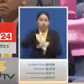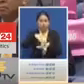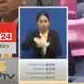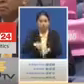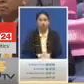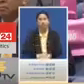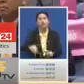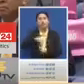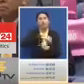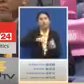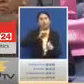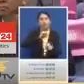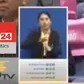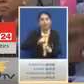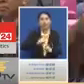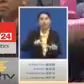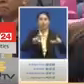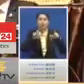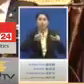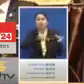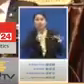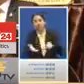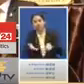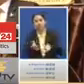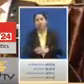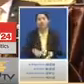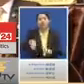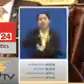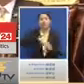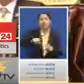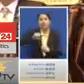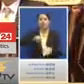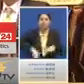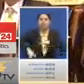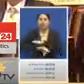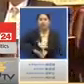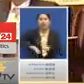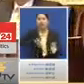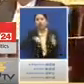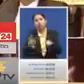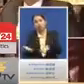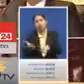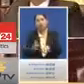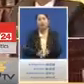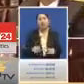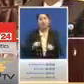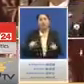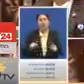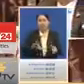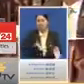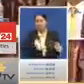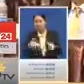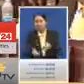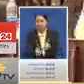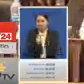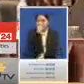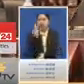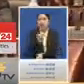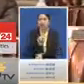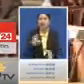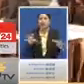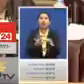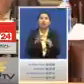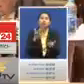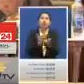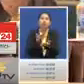มหาภาคท่านก็ล้มเหลวจุลภาคหรือฐานรากท่านก็ล้มเหลวแต่ที่ล้มเหลวที่สุดคือเรื่องการกระจายราย